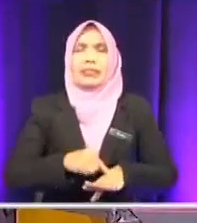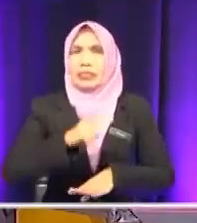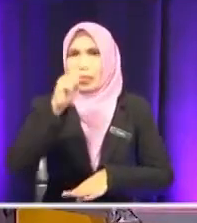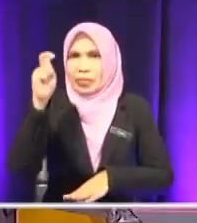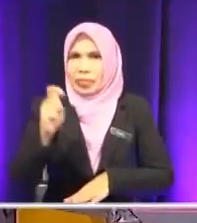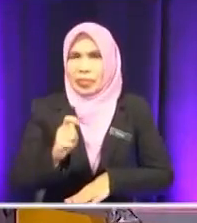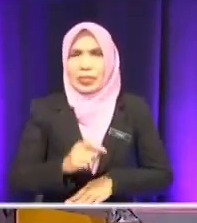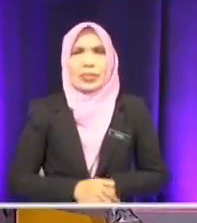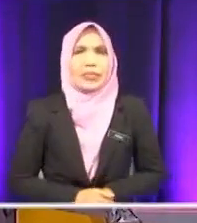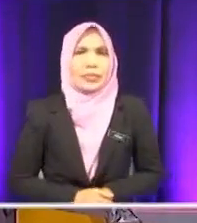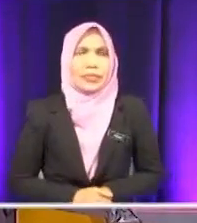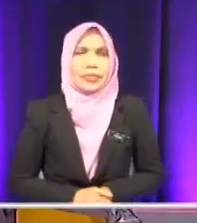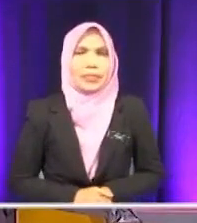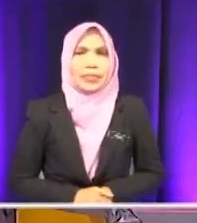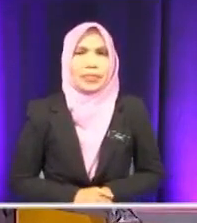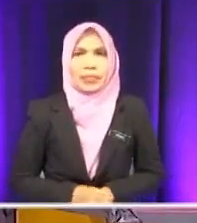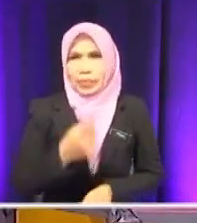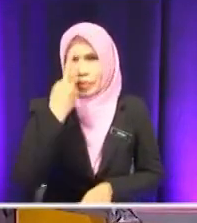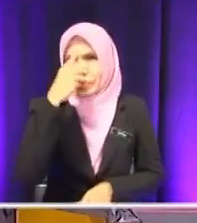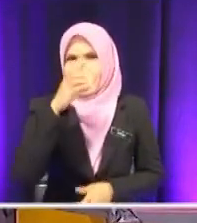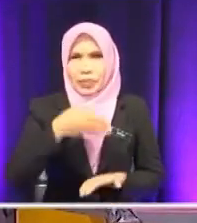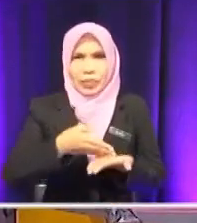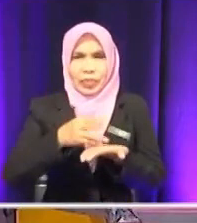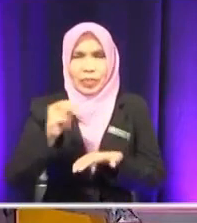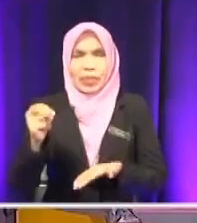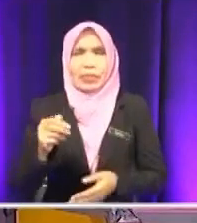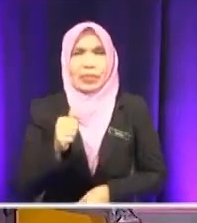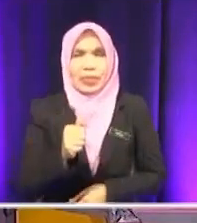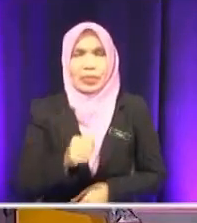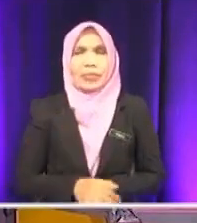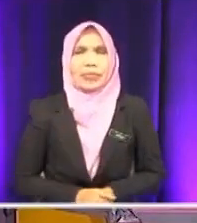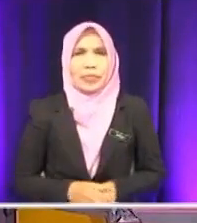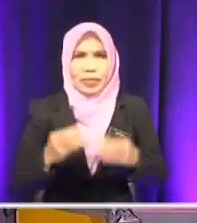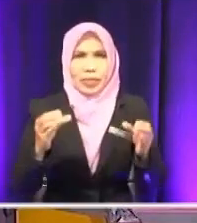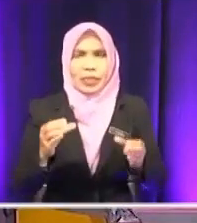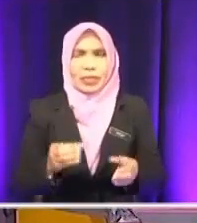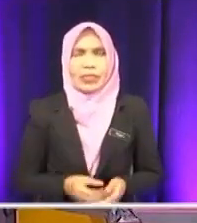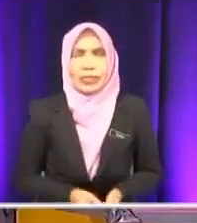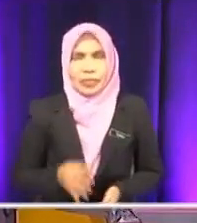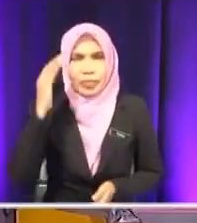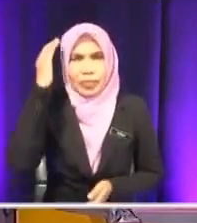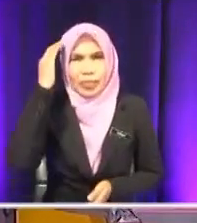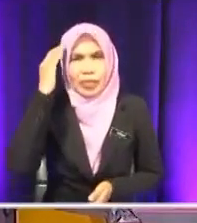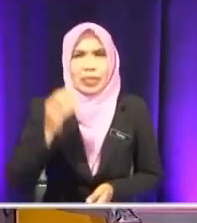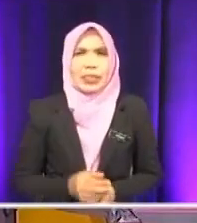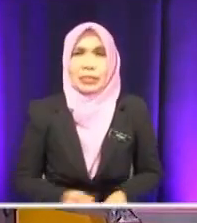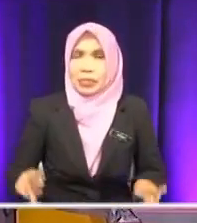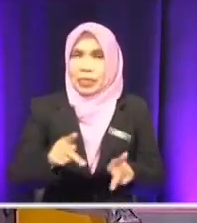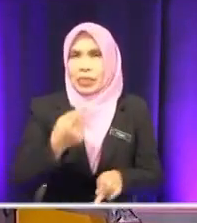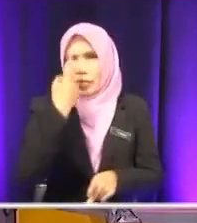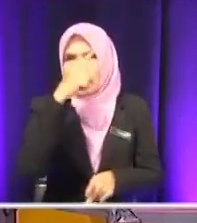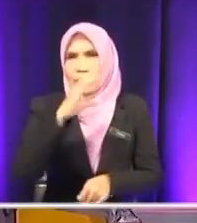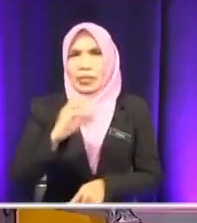calon-calon semua Oke untuk bagian ecek guna berikan sedikit peringatan penting ya untuk anak untuk calon-calon semua